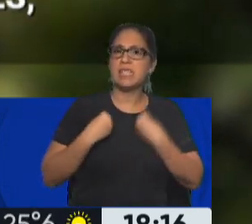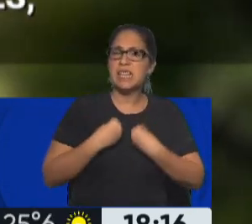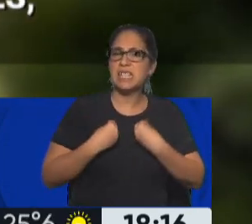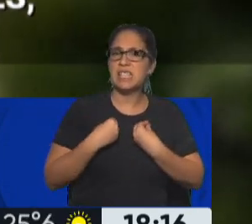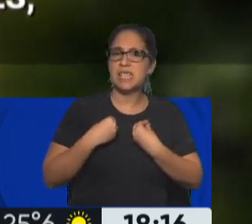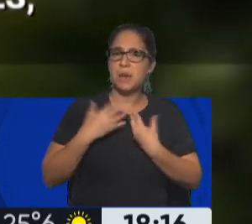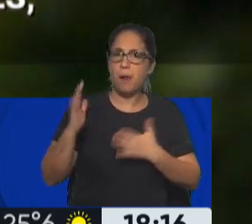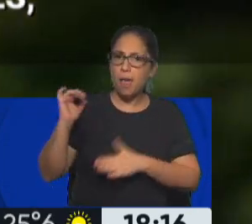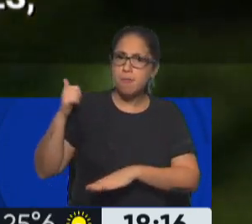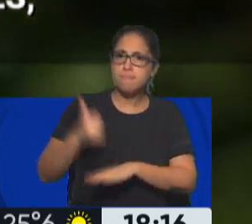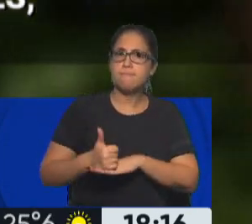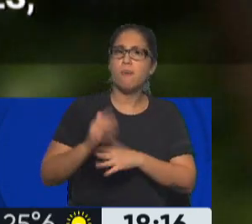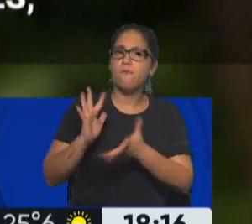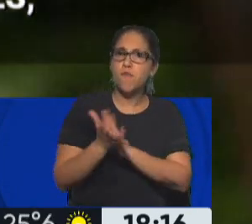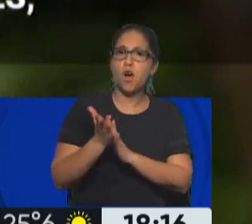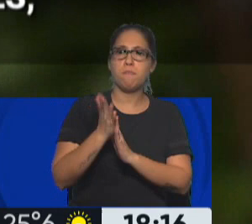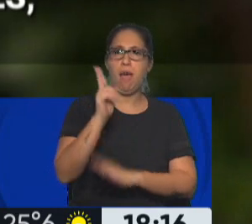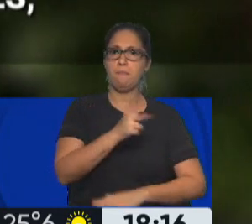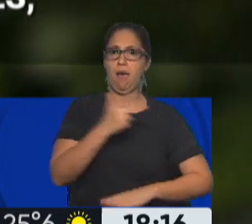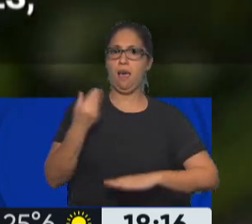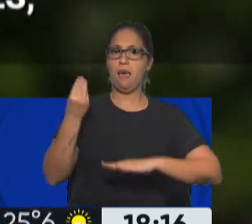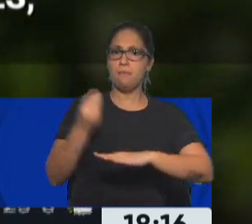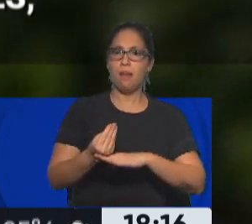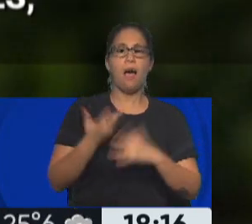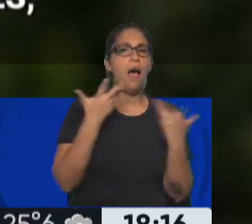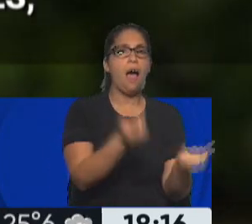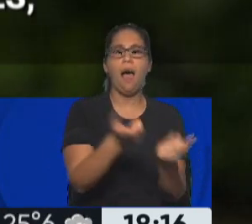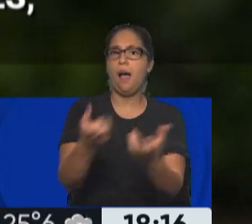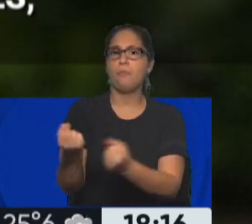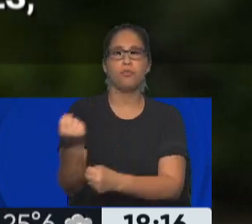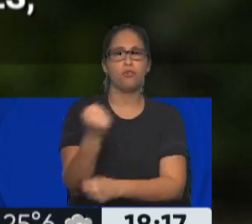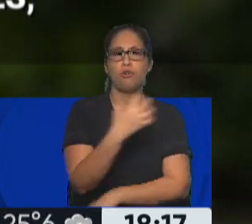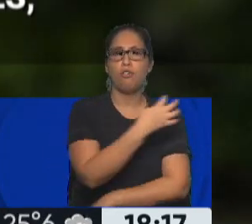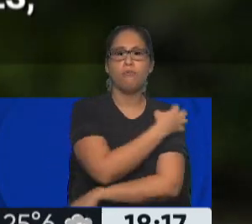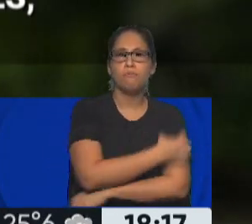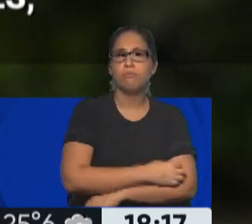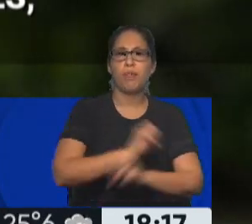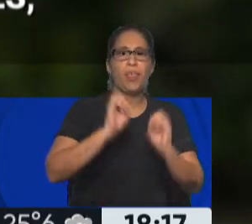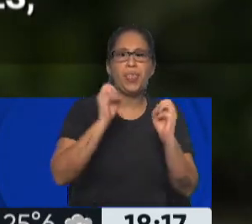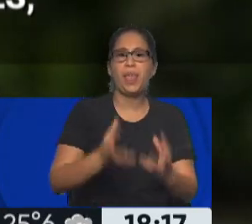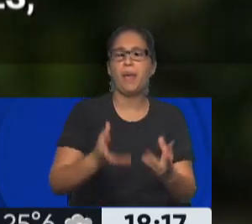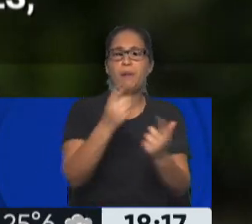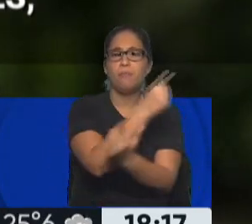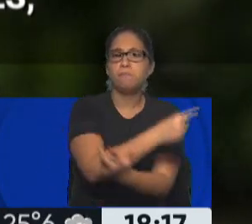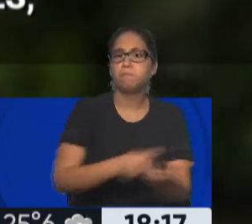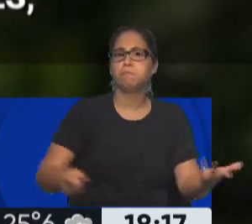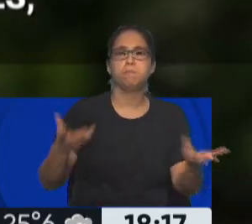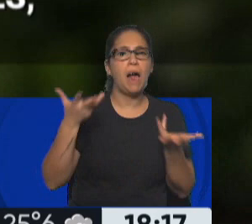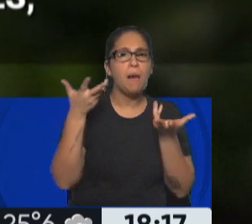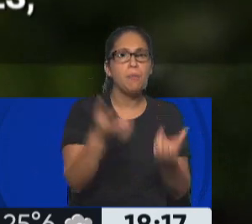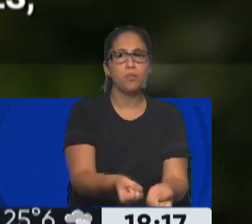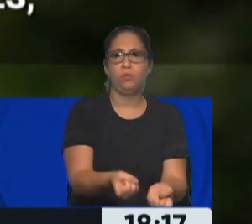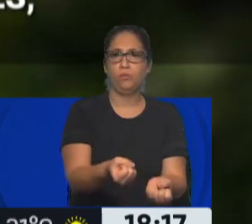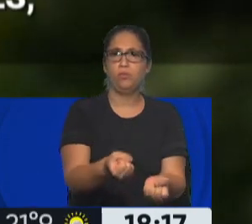son pontificat été aux côtés des plus vulnérables, des plus fragiles, avec